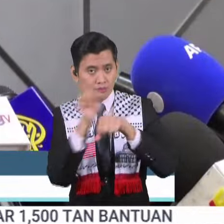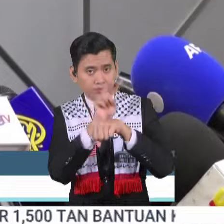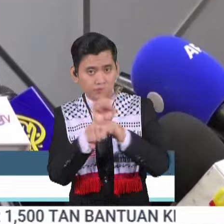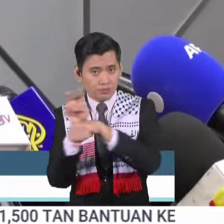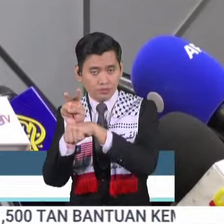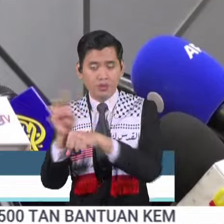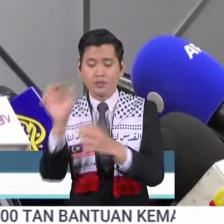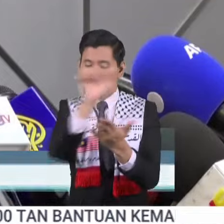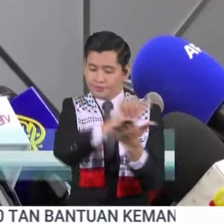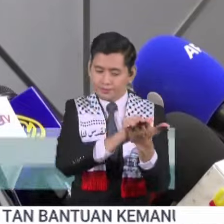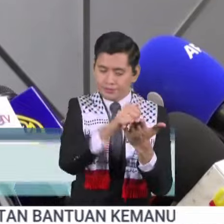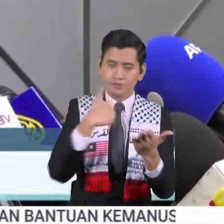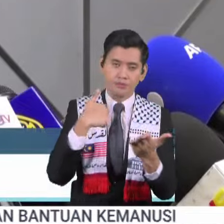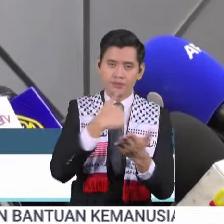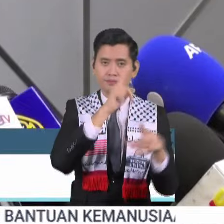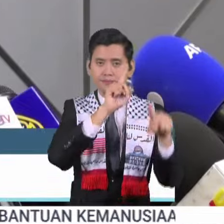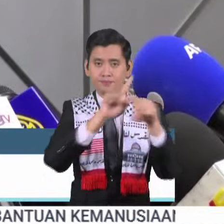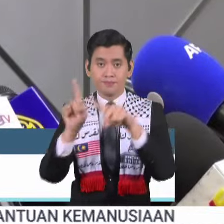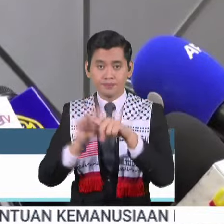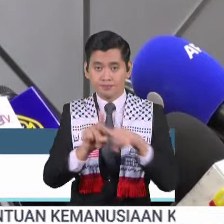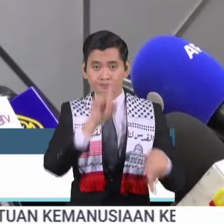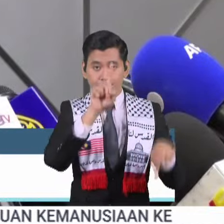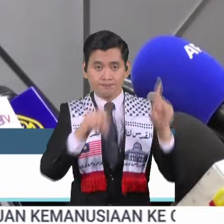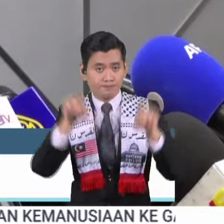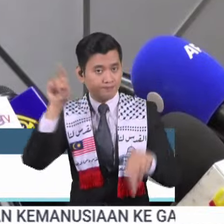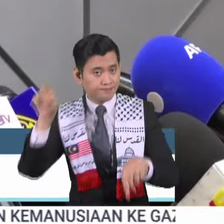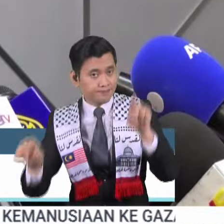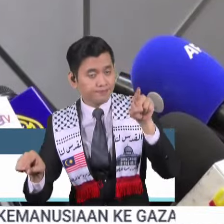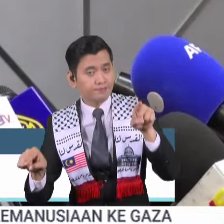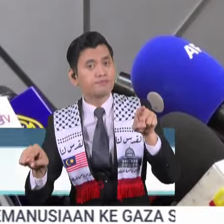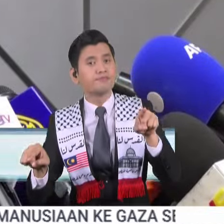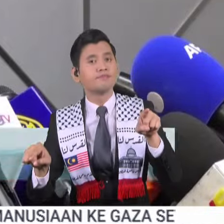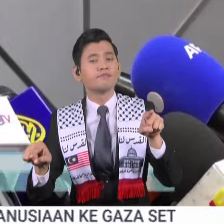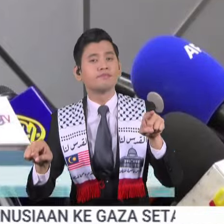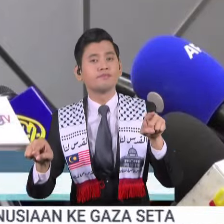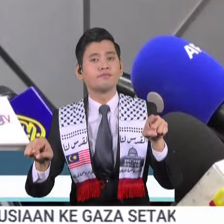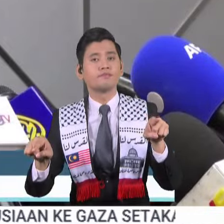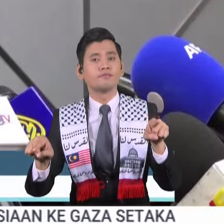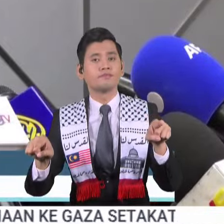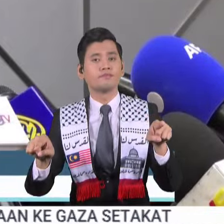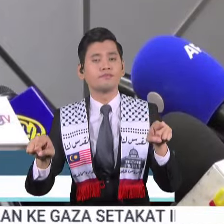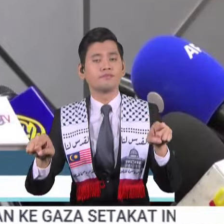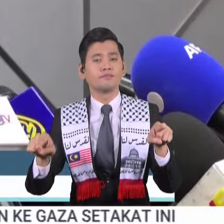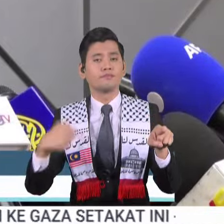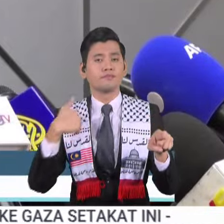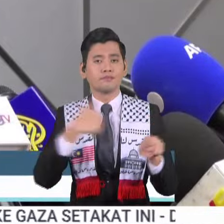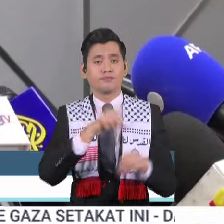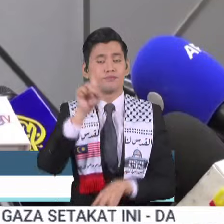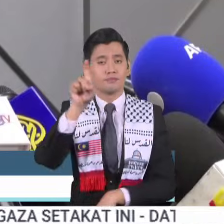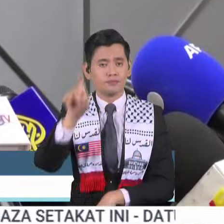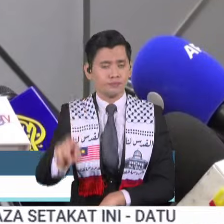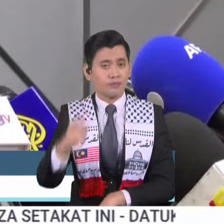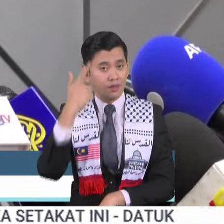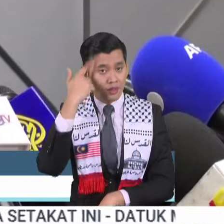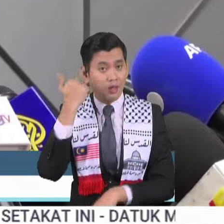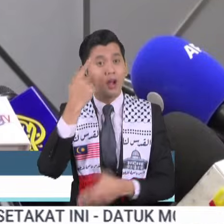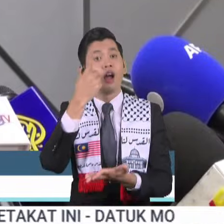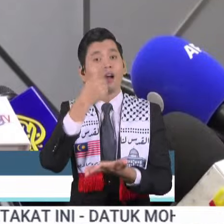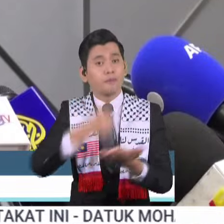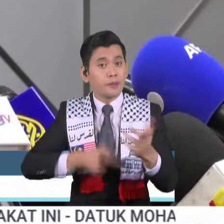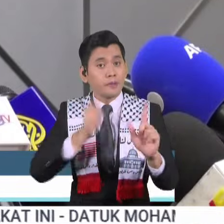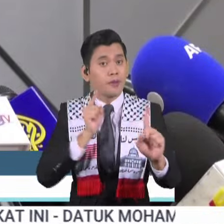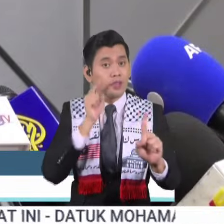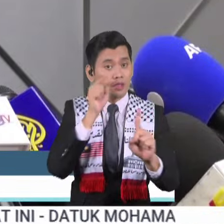Sudut siasatan kita berbagai. Sudut siasatan kita berbagai. Kita perlu mengetahui motif